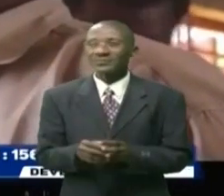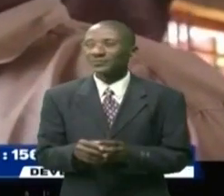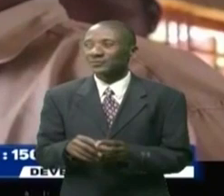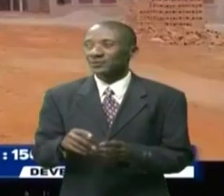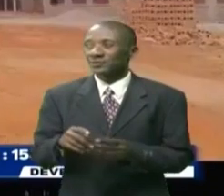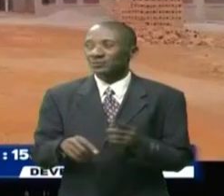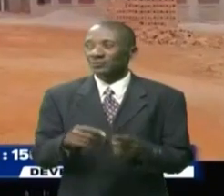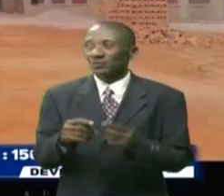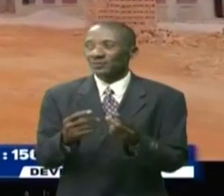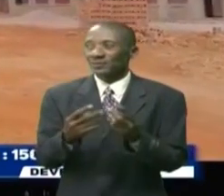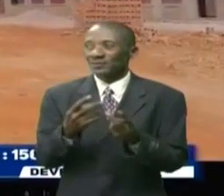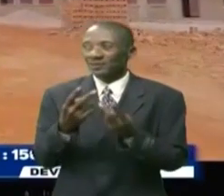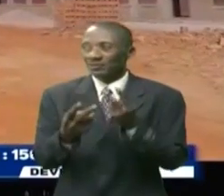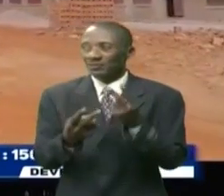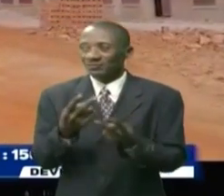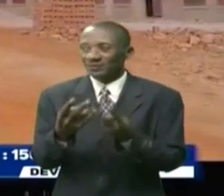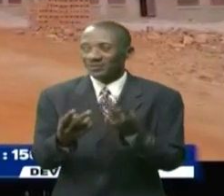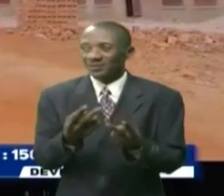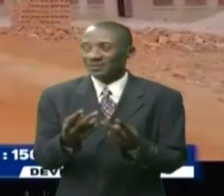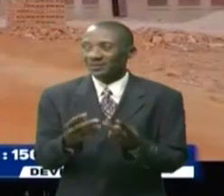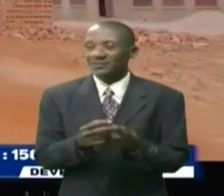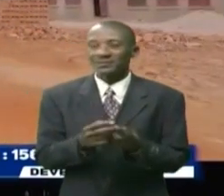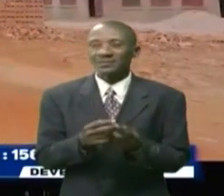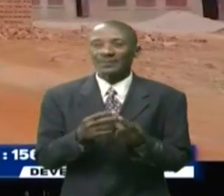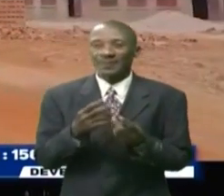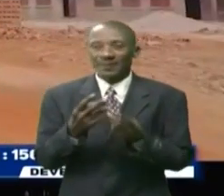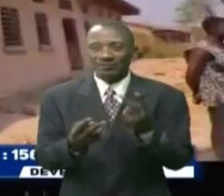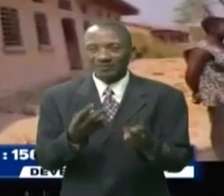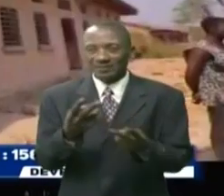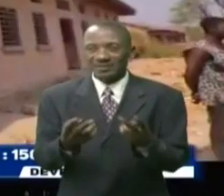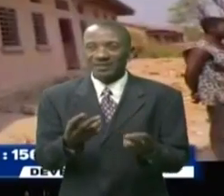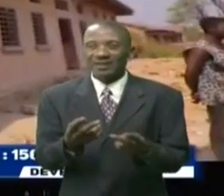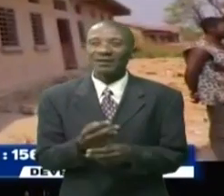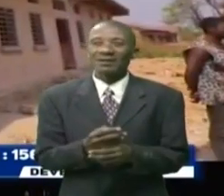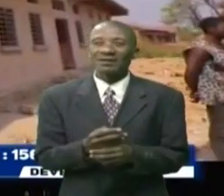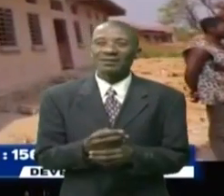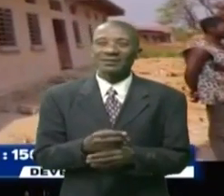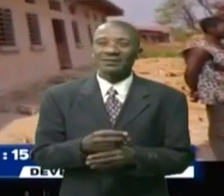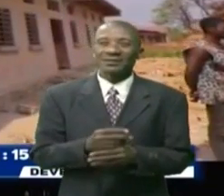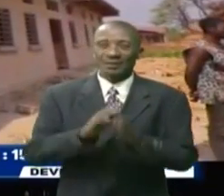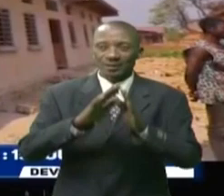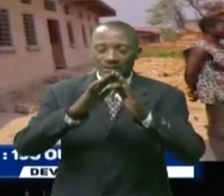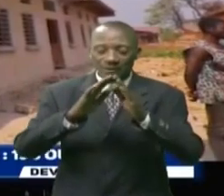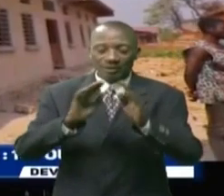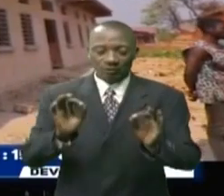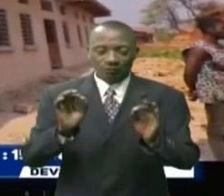Beseko, est arrivée à Kipushi, à l'école primaire et au centre de santé Mukoma.